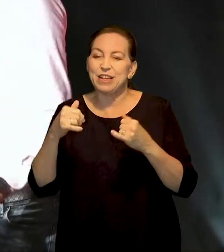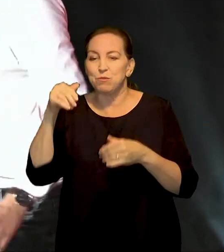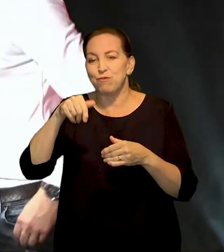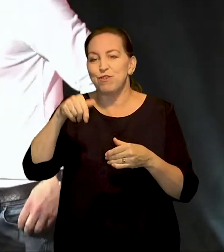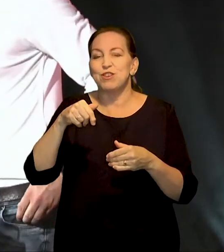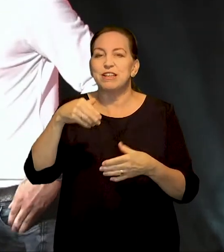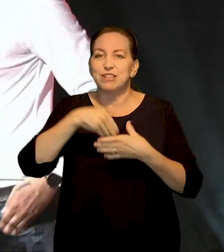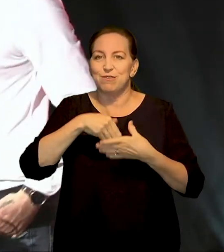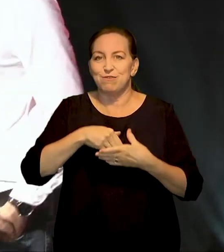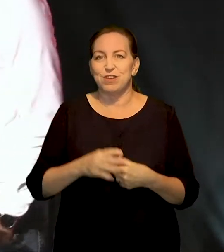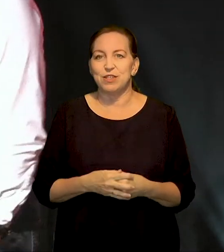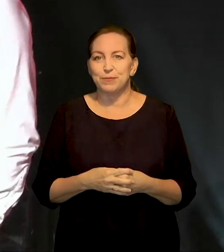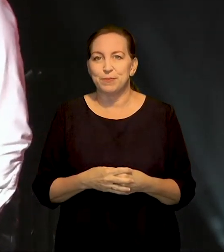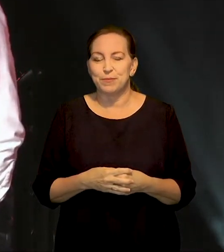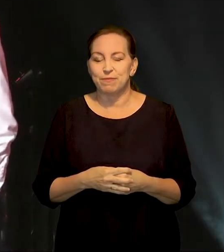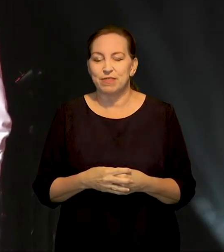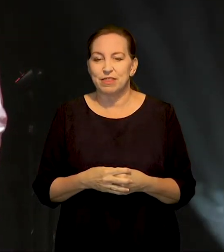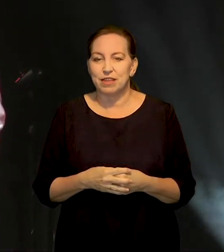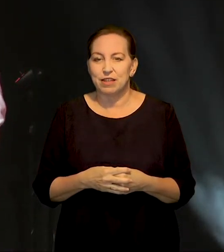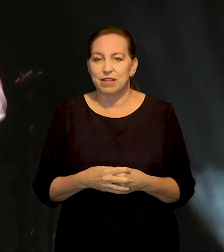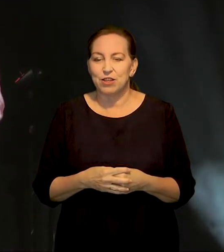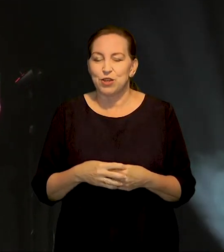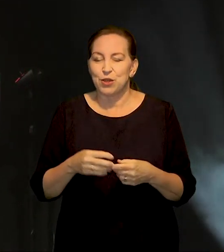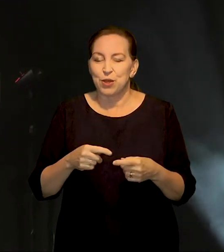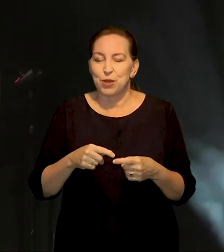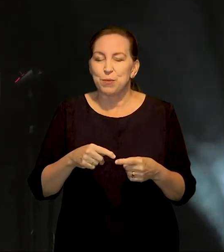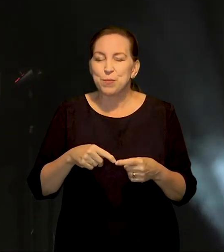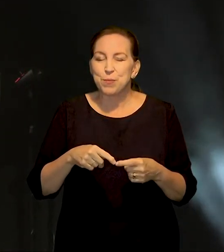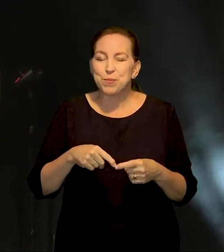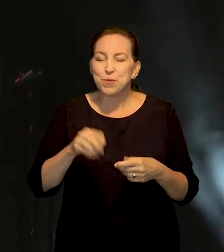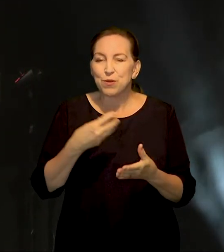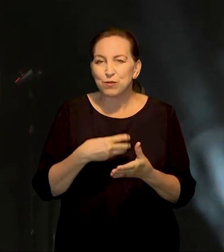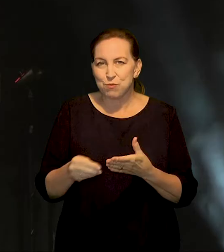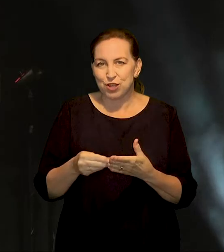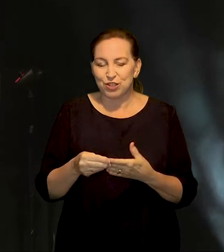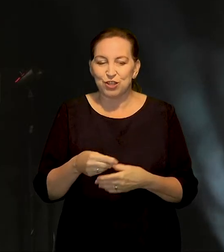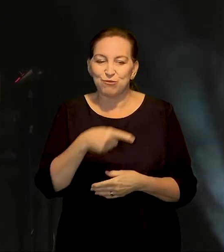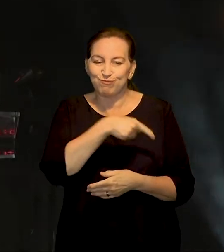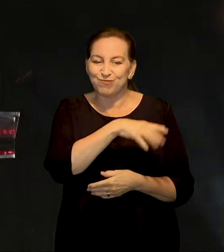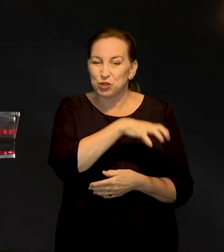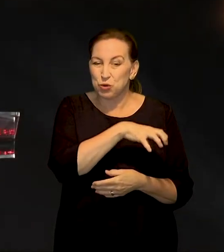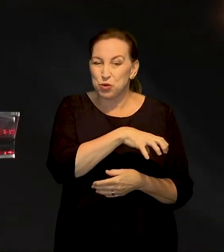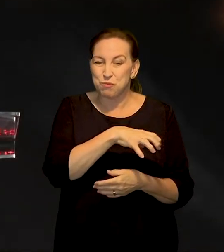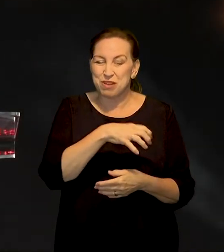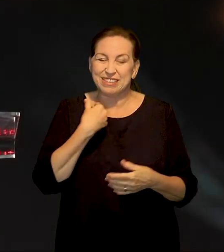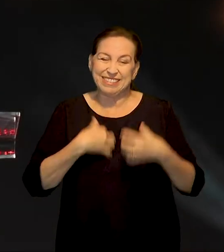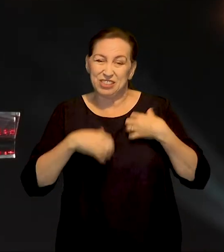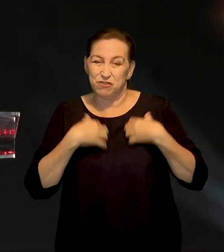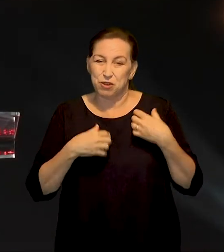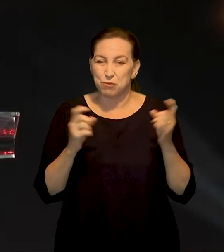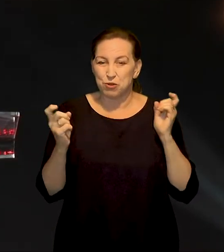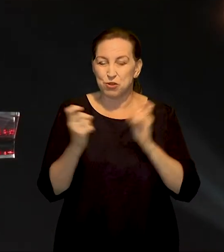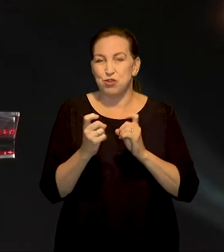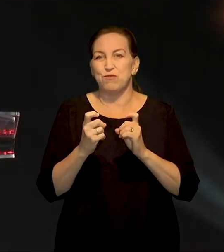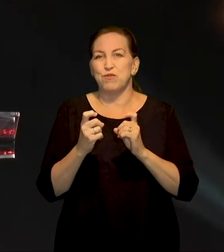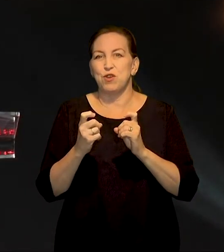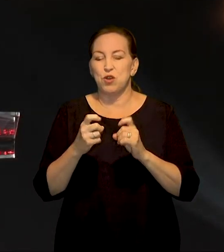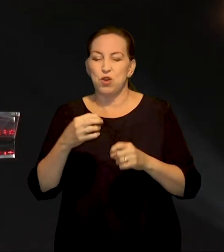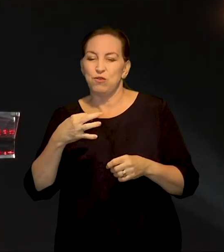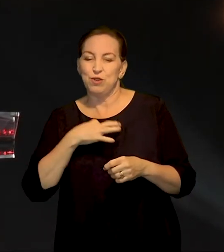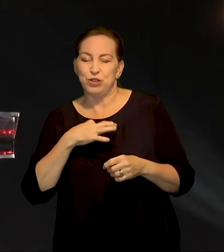że zasuwał cały dzień, pocił się niezmiernie, a jego siostra nagle znika na godzinę. Jak przychodzi, to przynosi